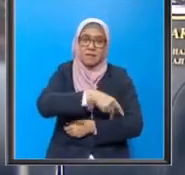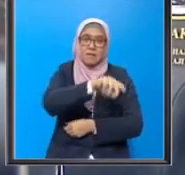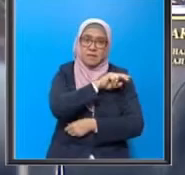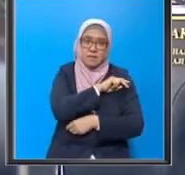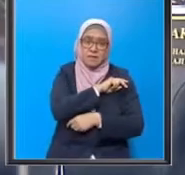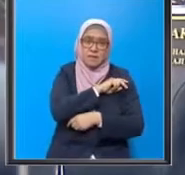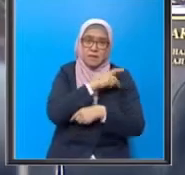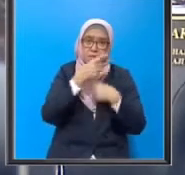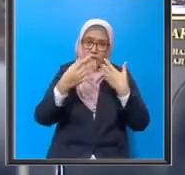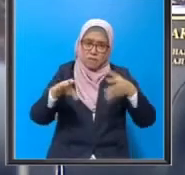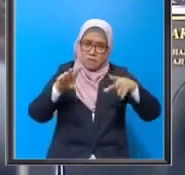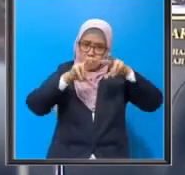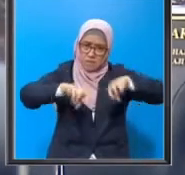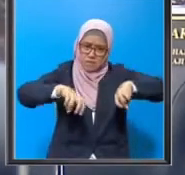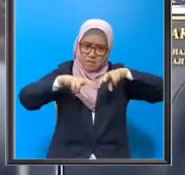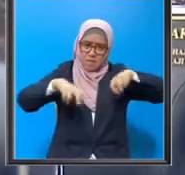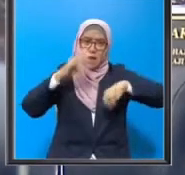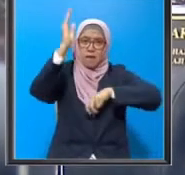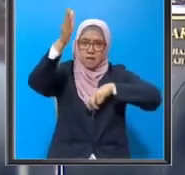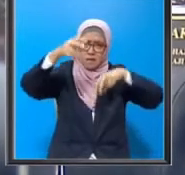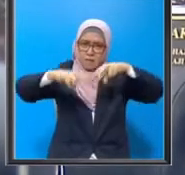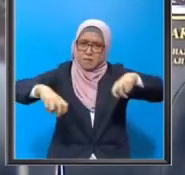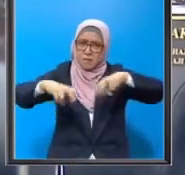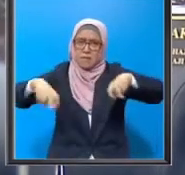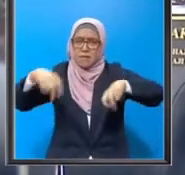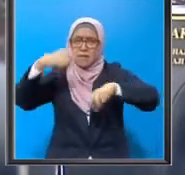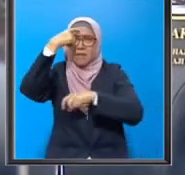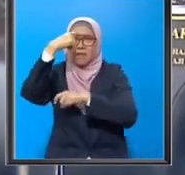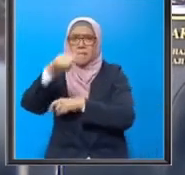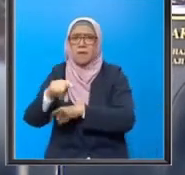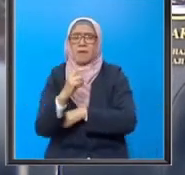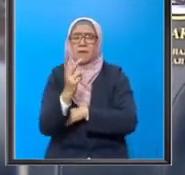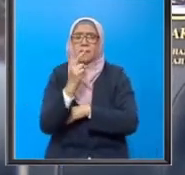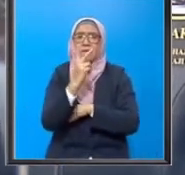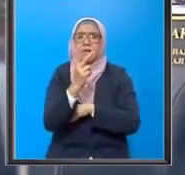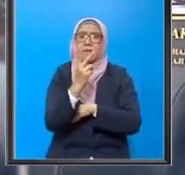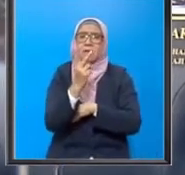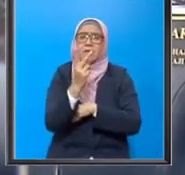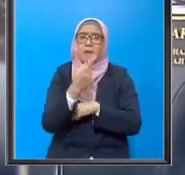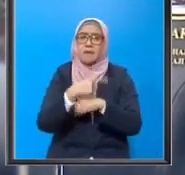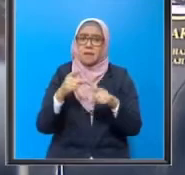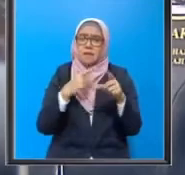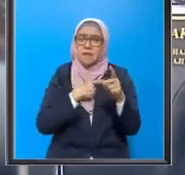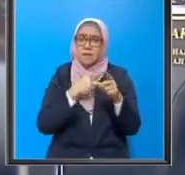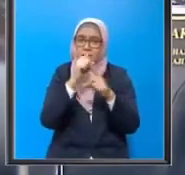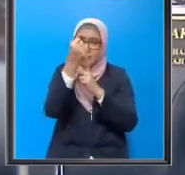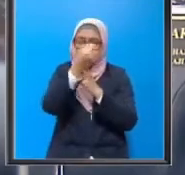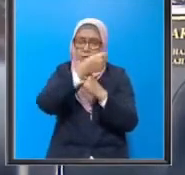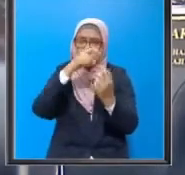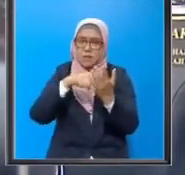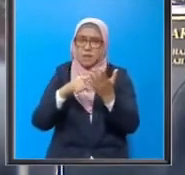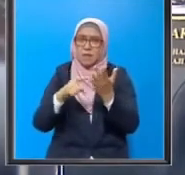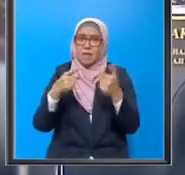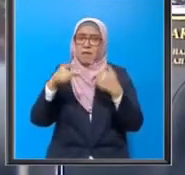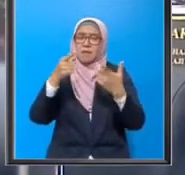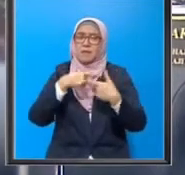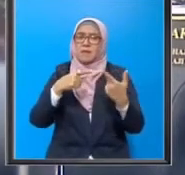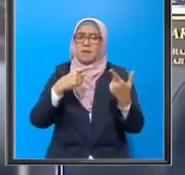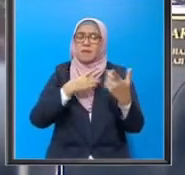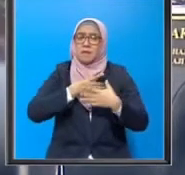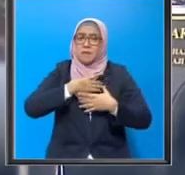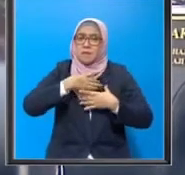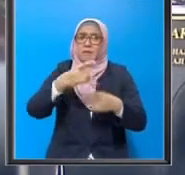ancukan dalam Thailand ini akan menyebabkan penurunan minat beliau pasukan konvensional yang ada saya melihat isport